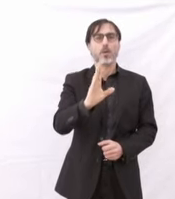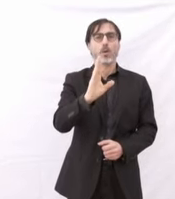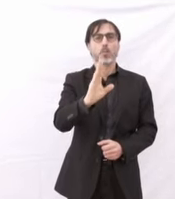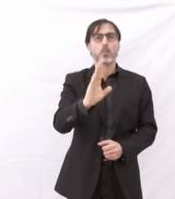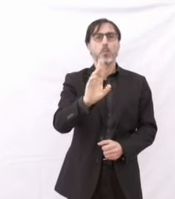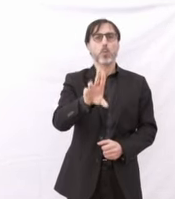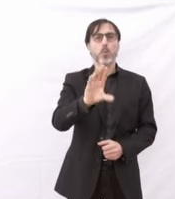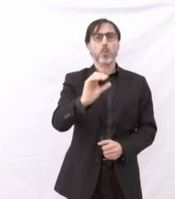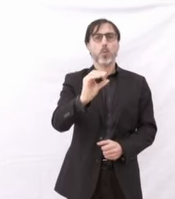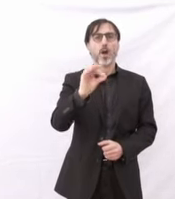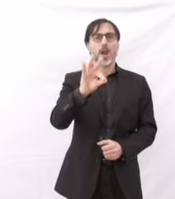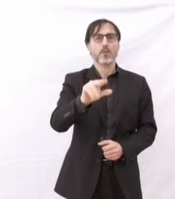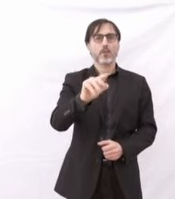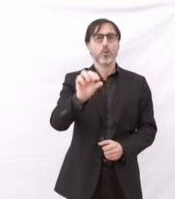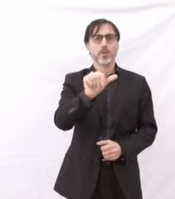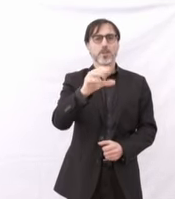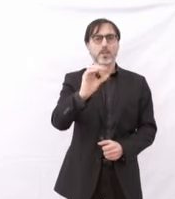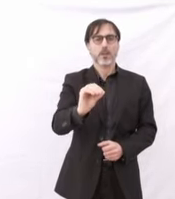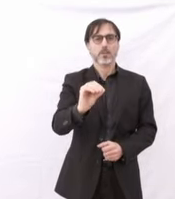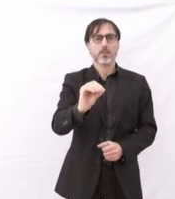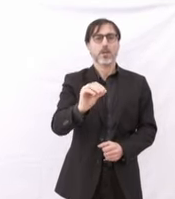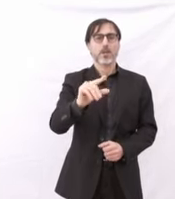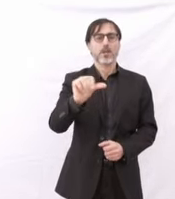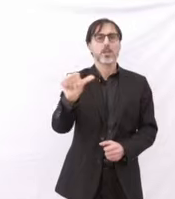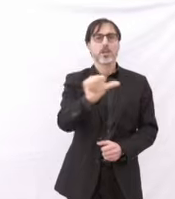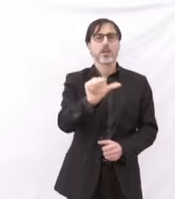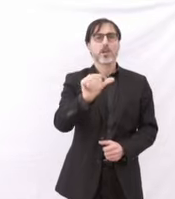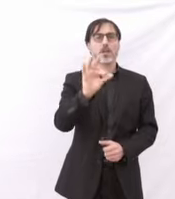Buccafusca, Edoardo Sforna,